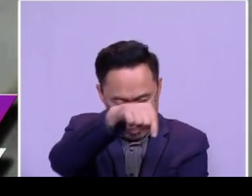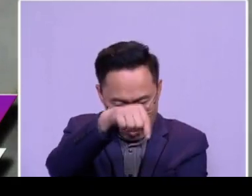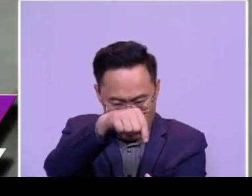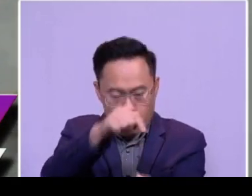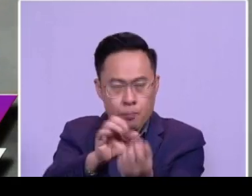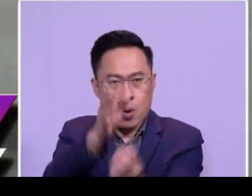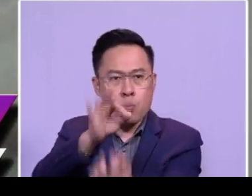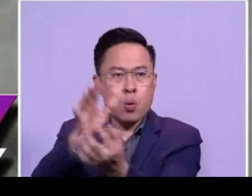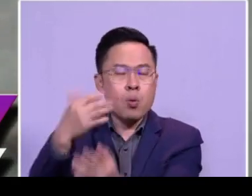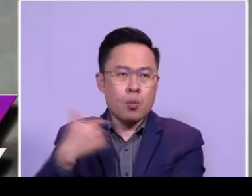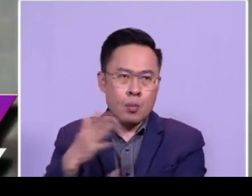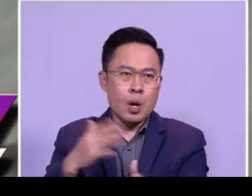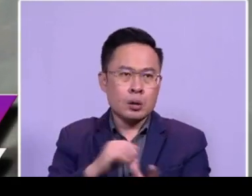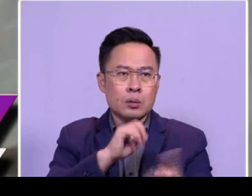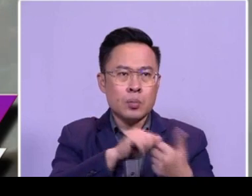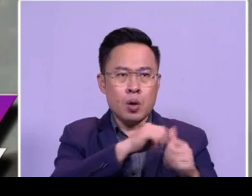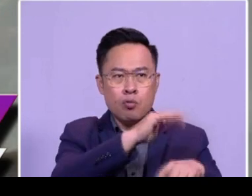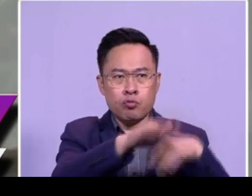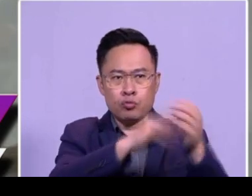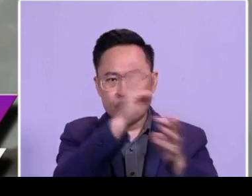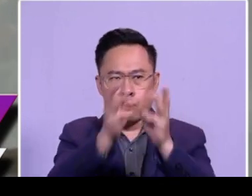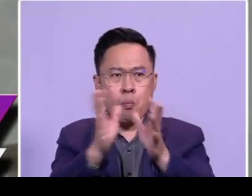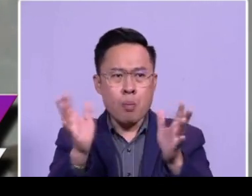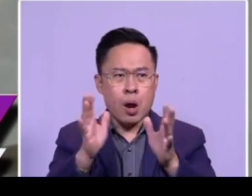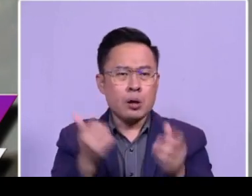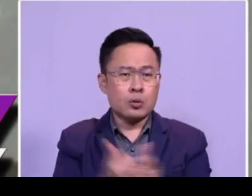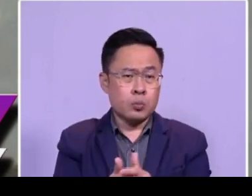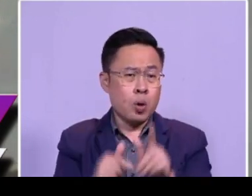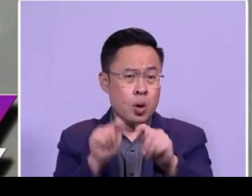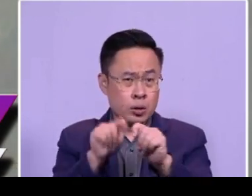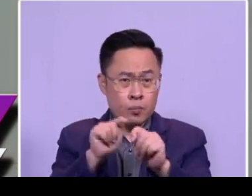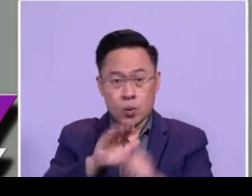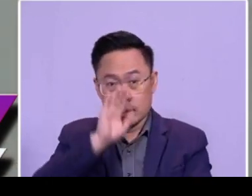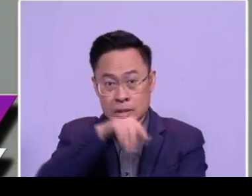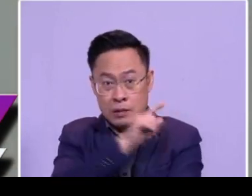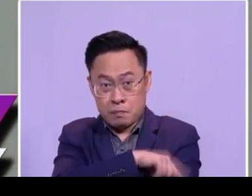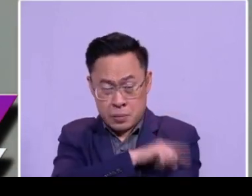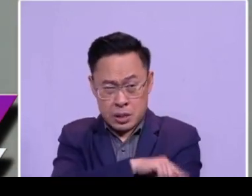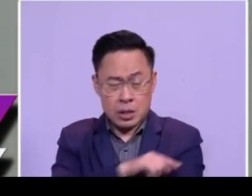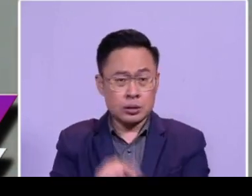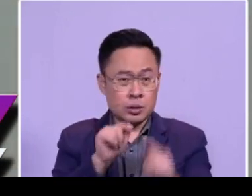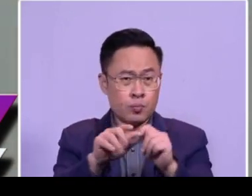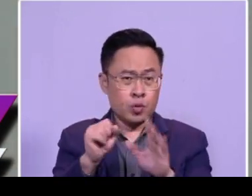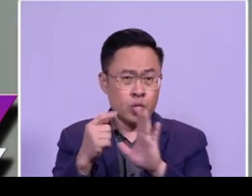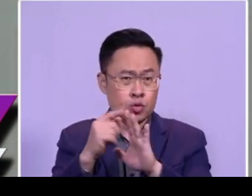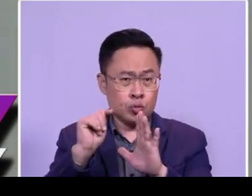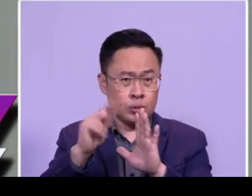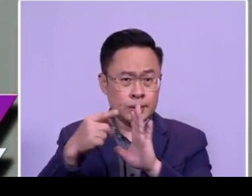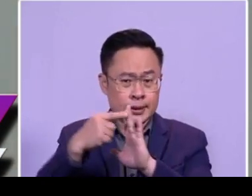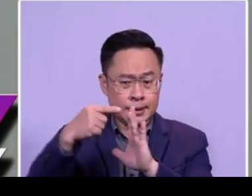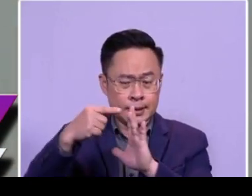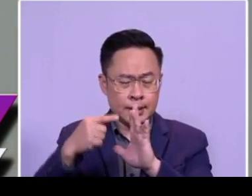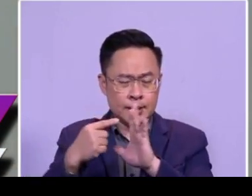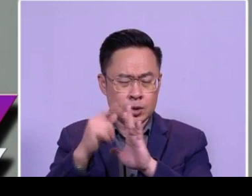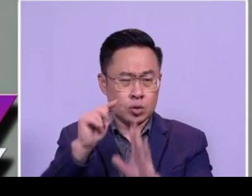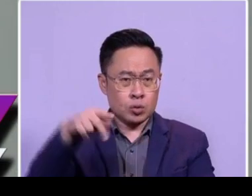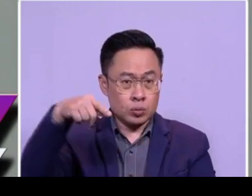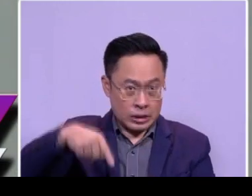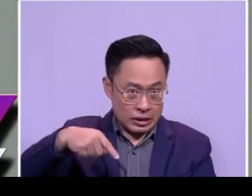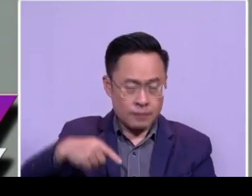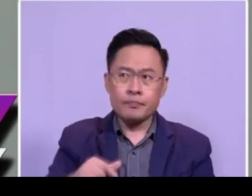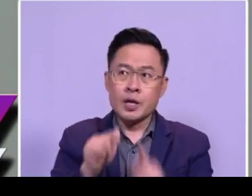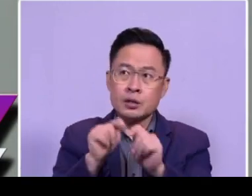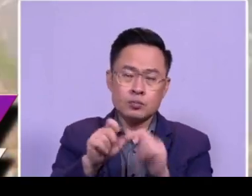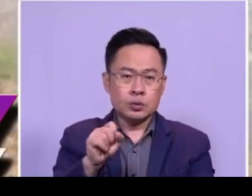ยค่ะโดยเฉพาะอย่างยิ่งในพื้นที่ตำบลช้างเผือกสีภูมิสุเทพค่ะก็คือในตัวเมืองทั้งนั้นเลยนะคะ